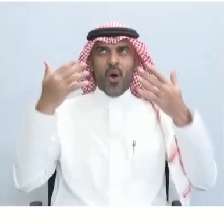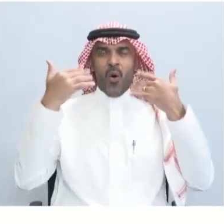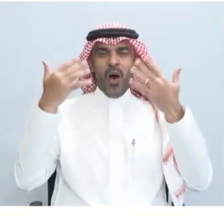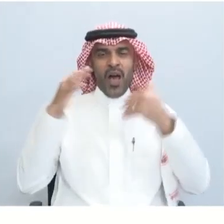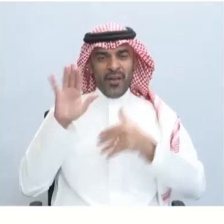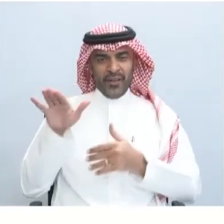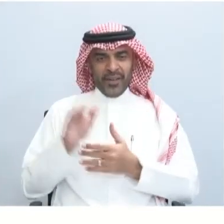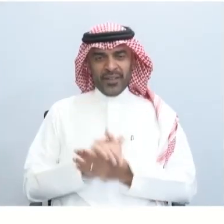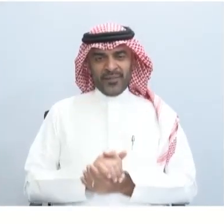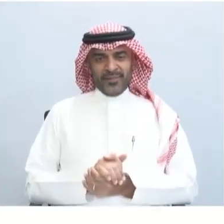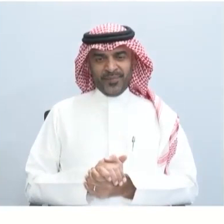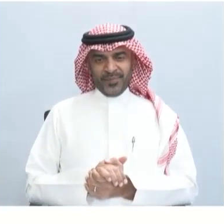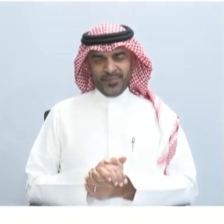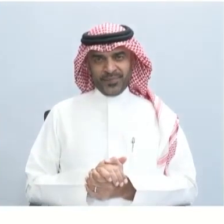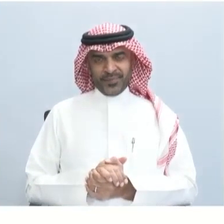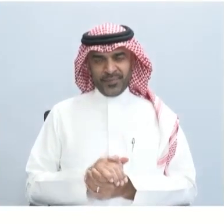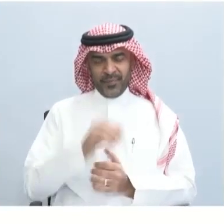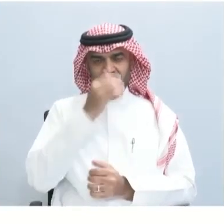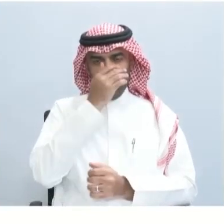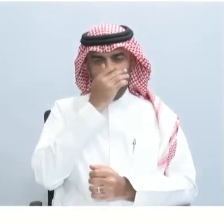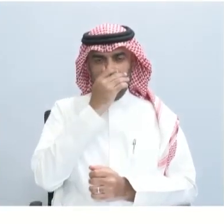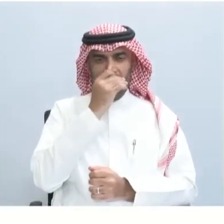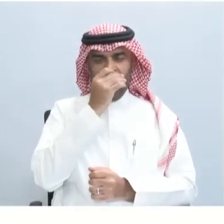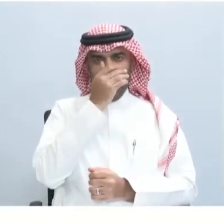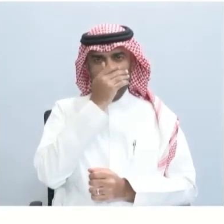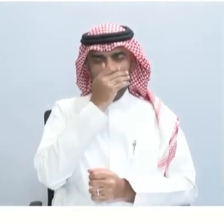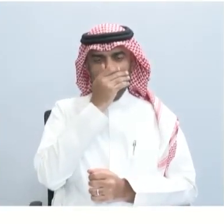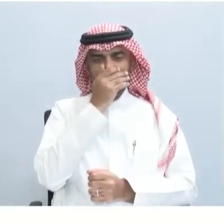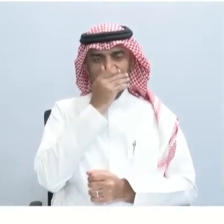رائعون اشياء غير حيه كذلك